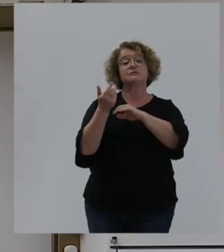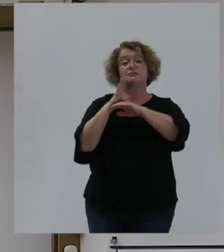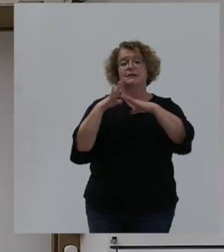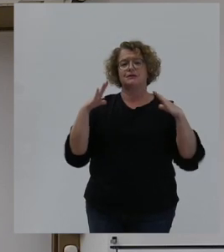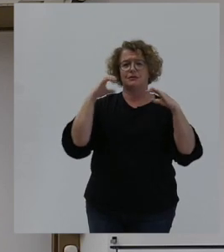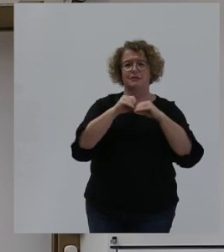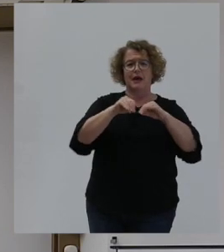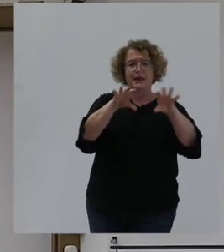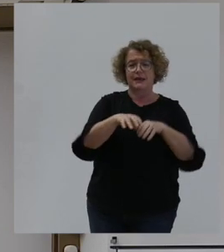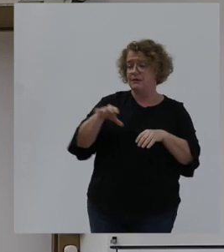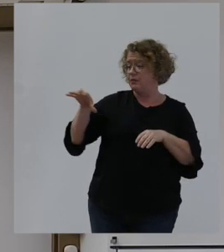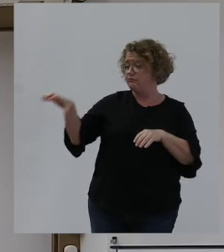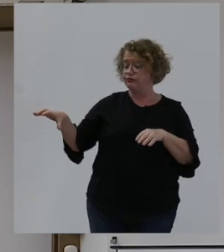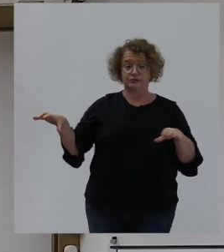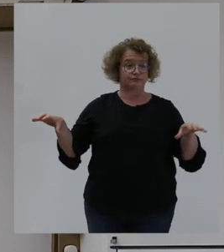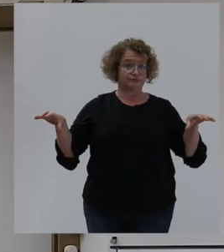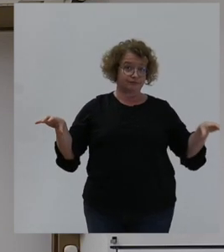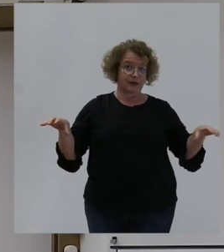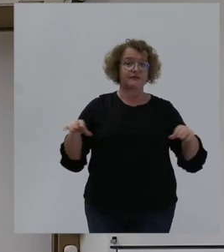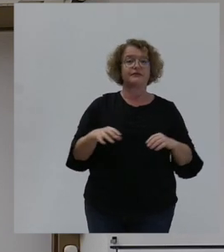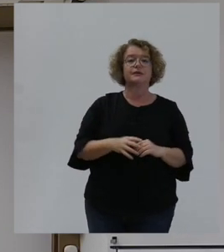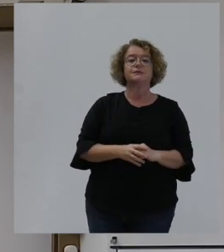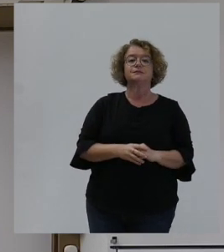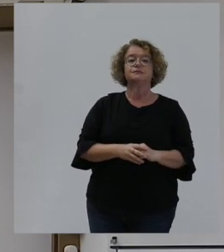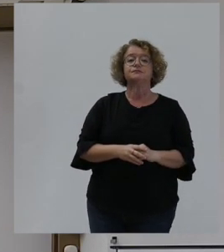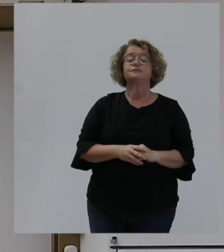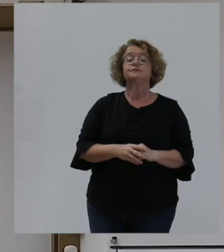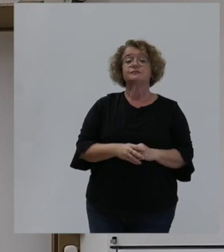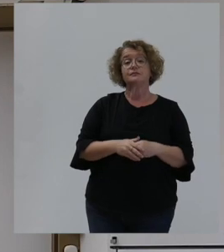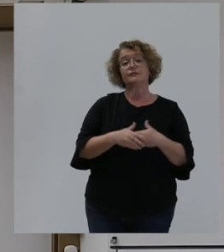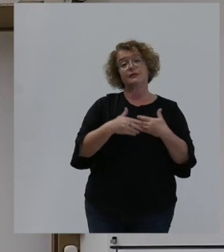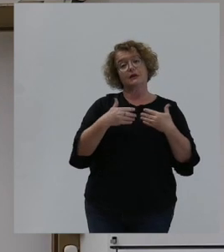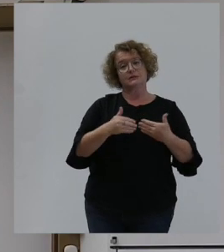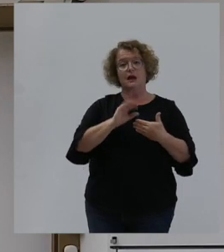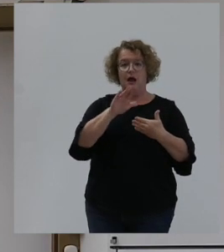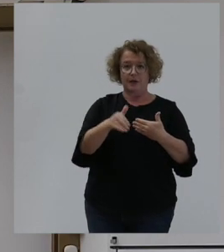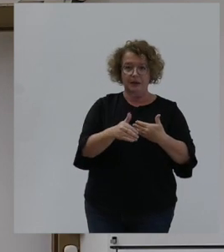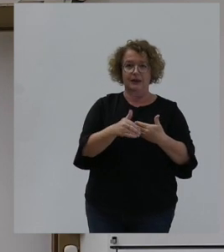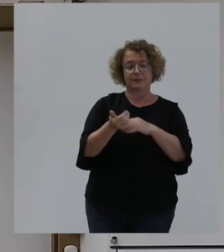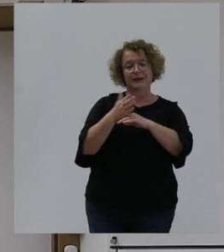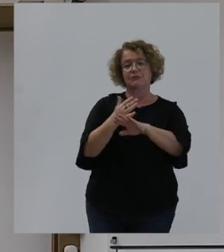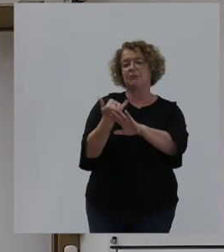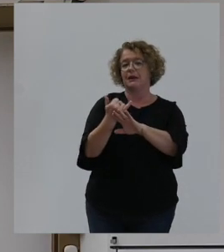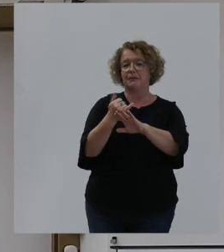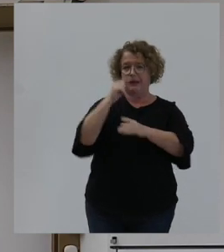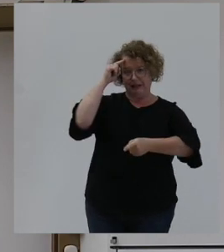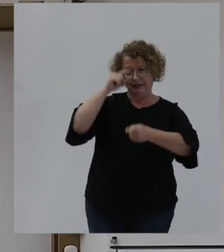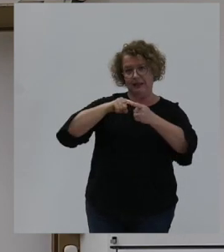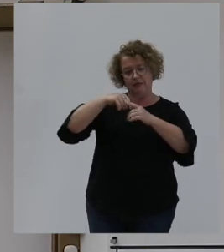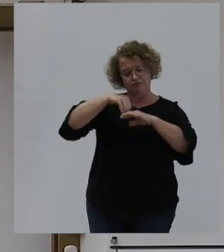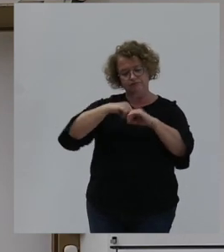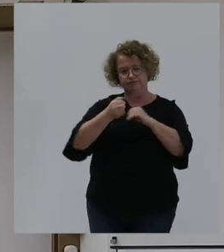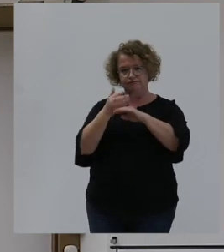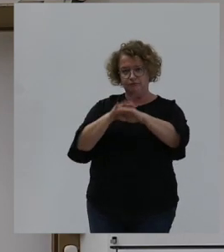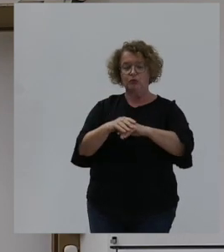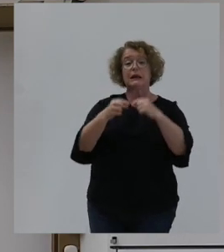présentation des deux équipes en présence, comme ça elles n'auront pas à le faire et pourront se consacrer au fond des sujets.